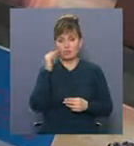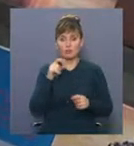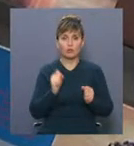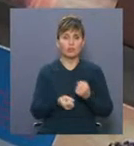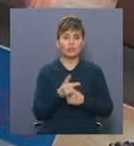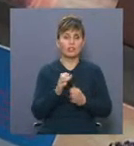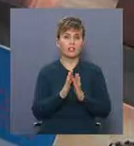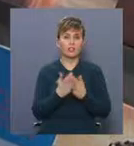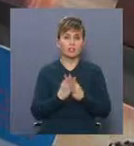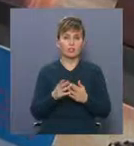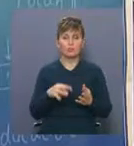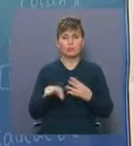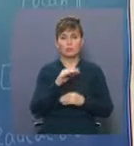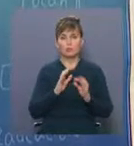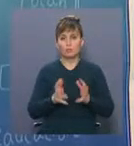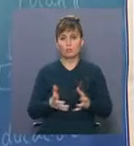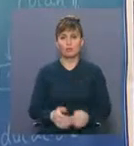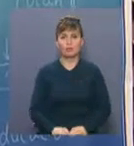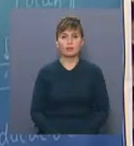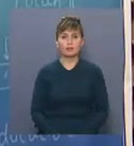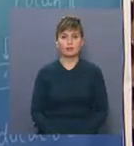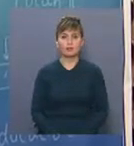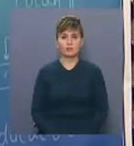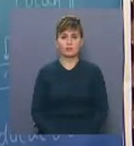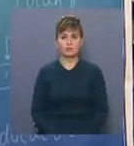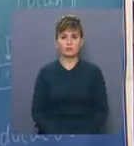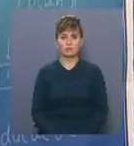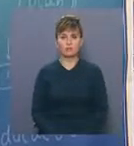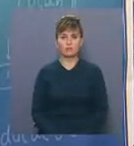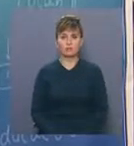появиться на книжных полках по всему миру. Салтанат Шурай, Елкунжан Ашимжанов, телеканал «Алматы».